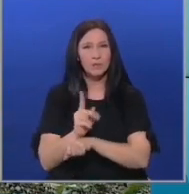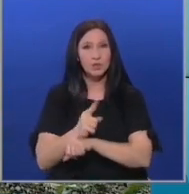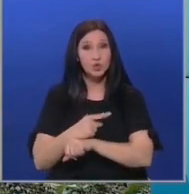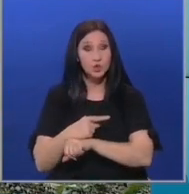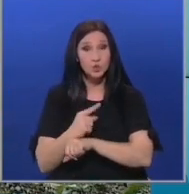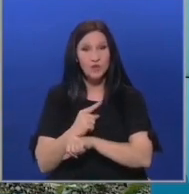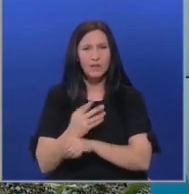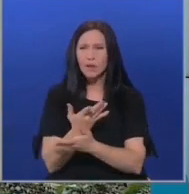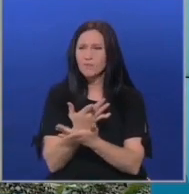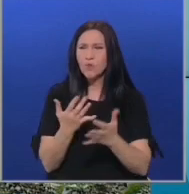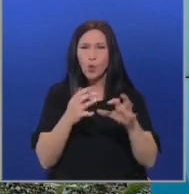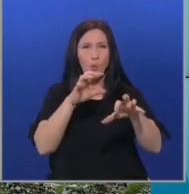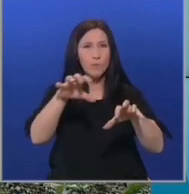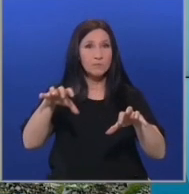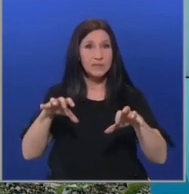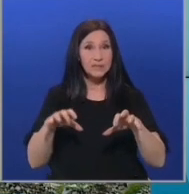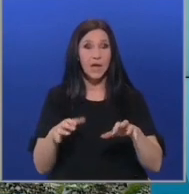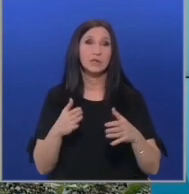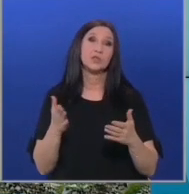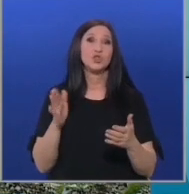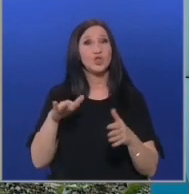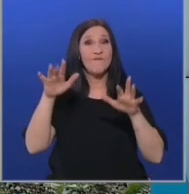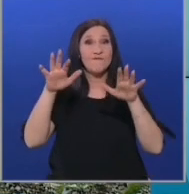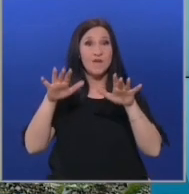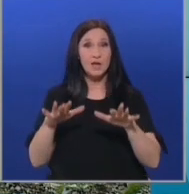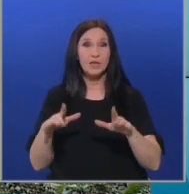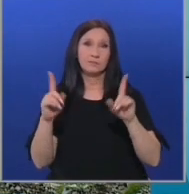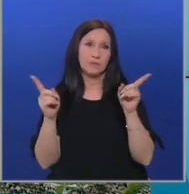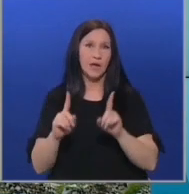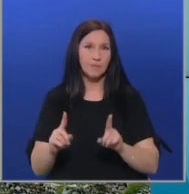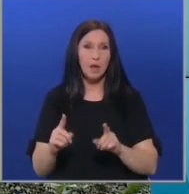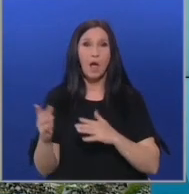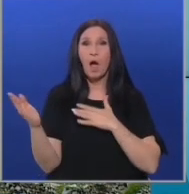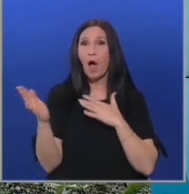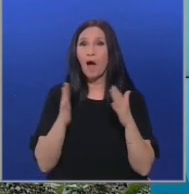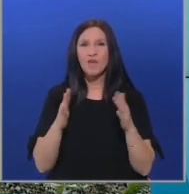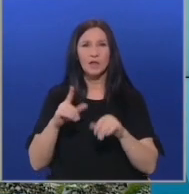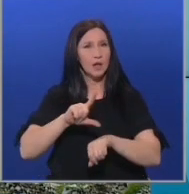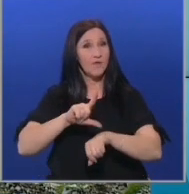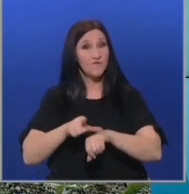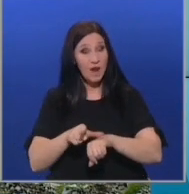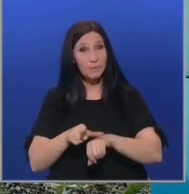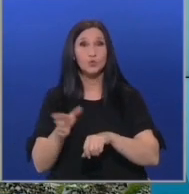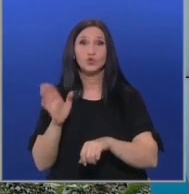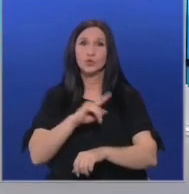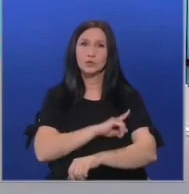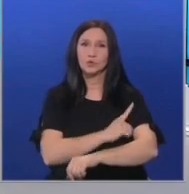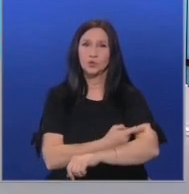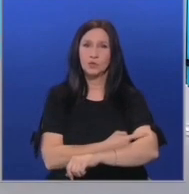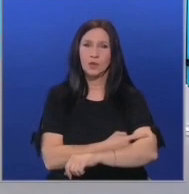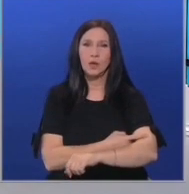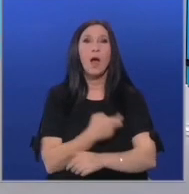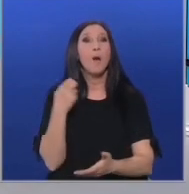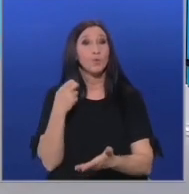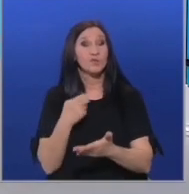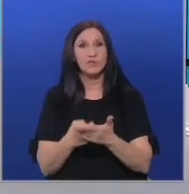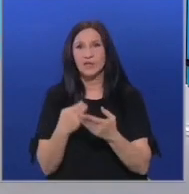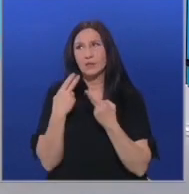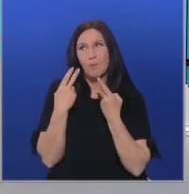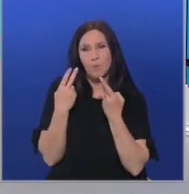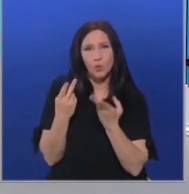следобедните часове, на много места ще превали и прегърми, а вятърът временно ще се усили. Потвърждават